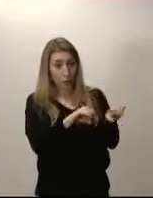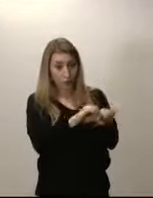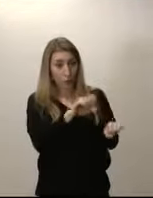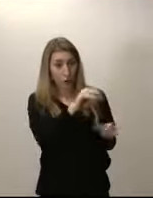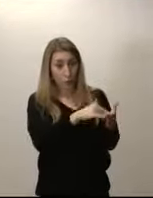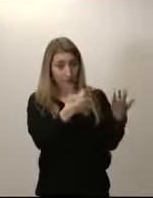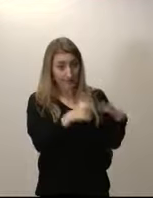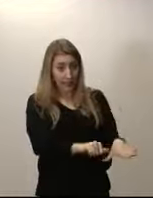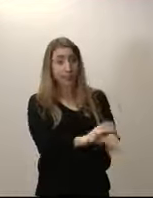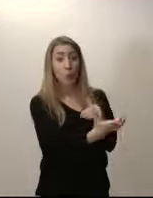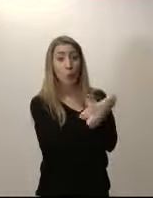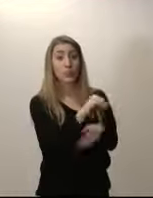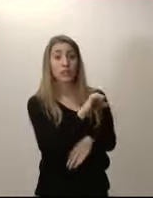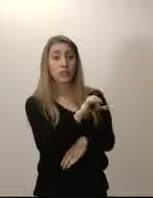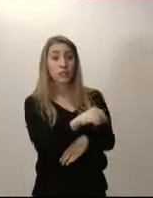Y a-t-il des oppositions?